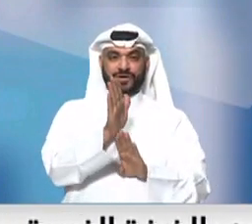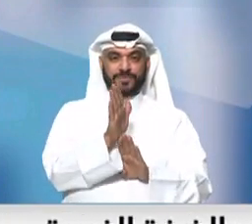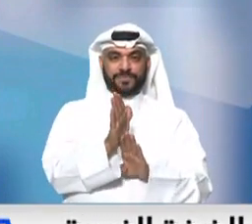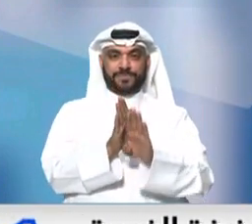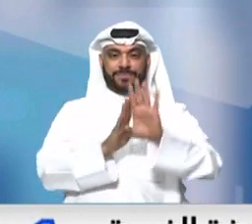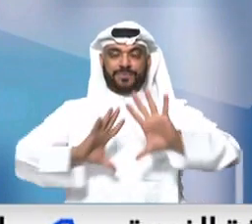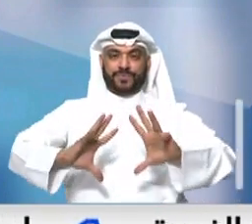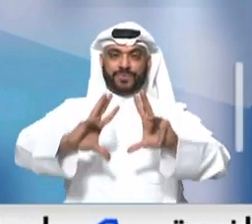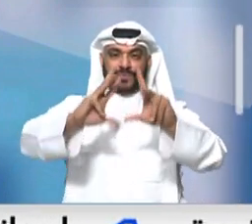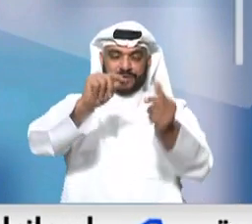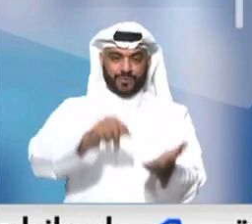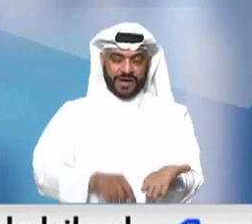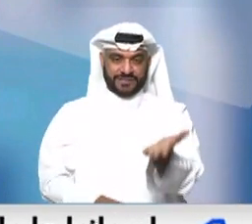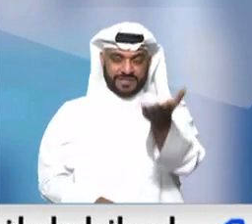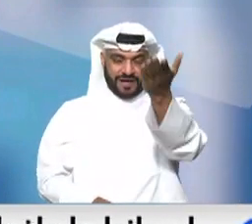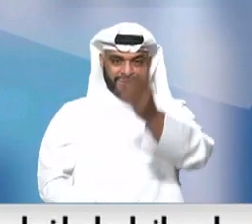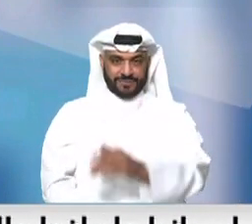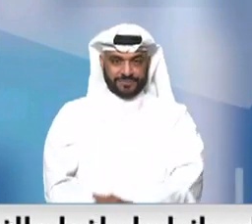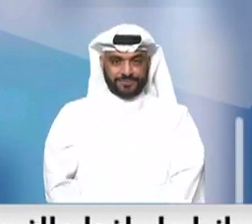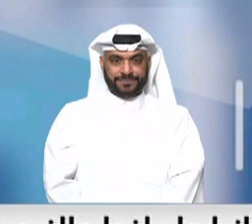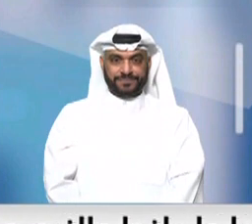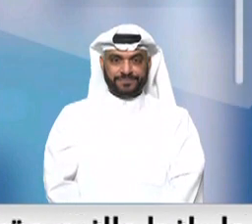كل التقدم والازدهار.